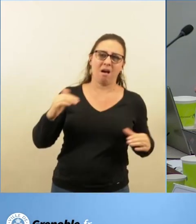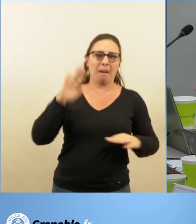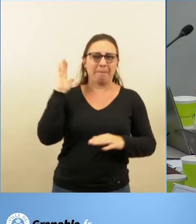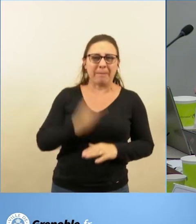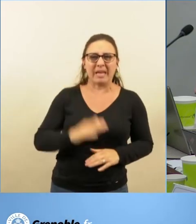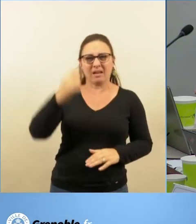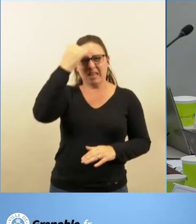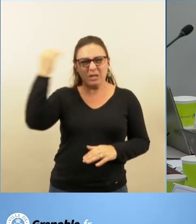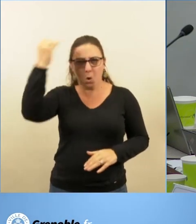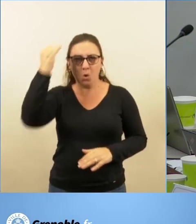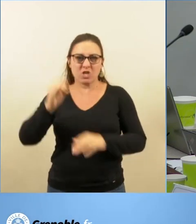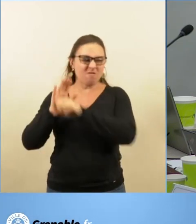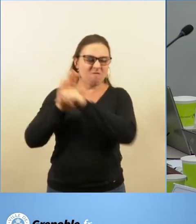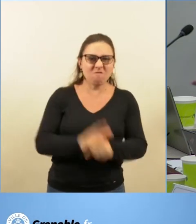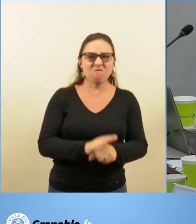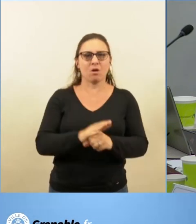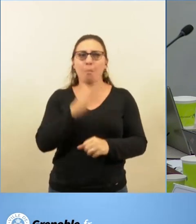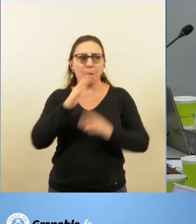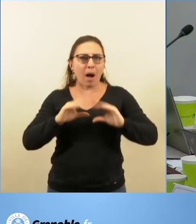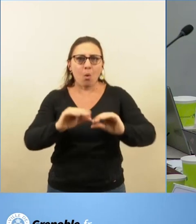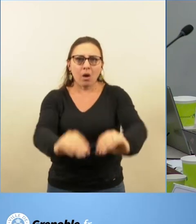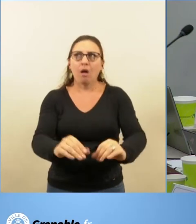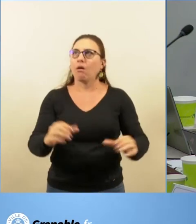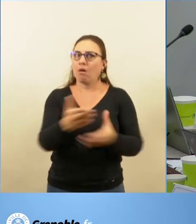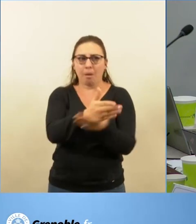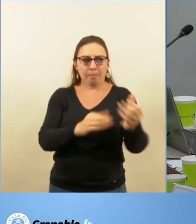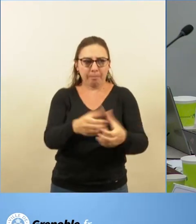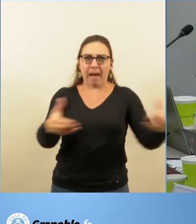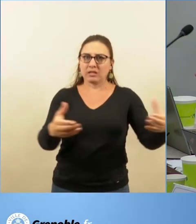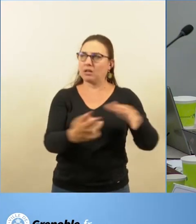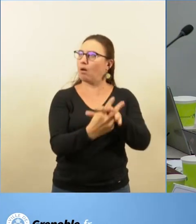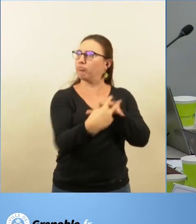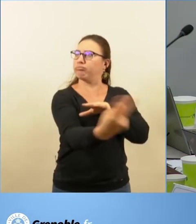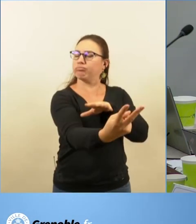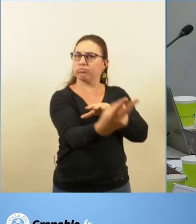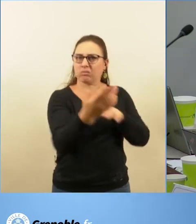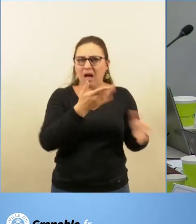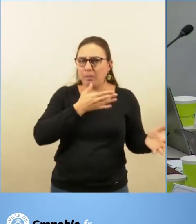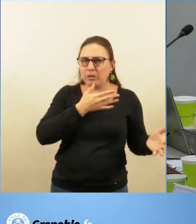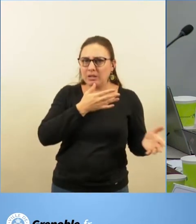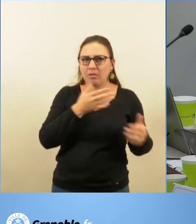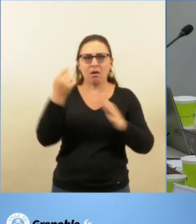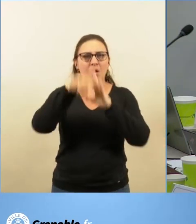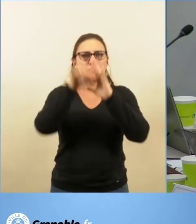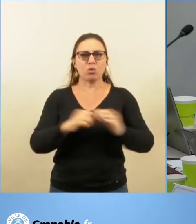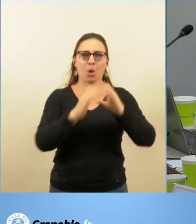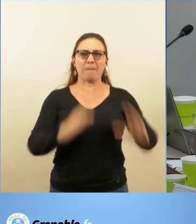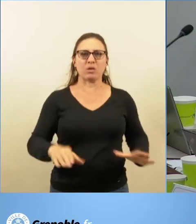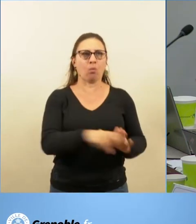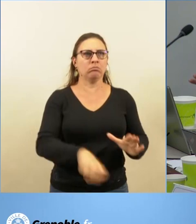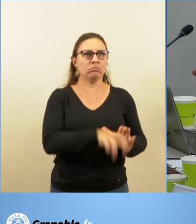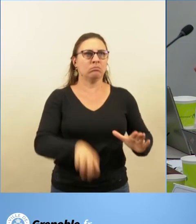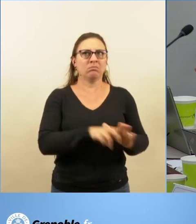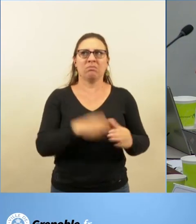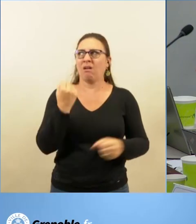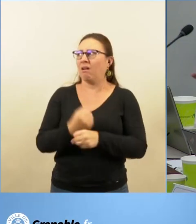imposer des mesures inapplicables qui laisseraient une partie de la population au bord du chemin des mesures qui a ignoraient à résidence celles et